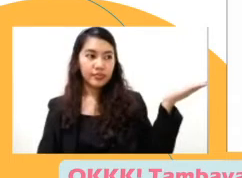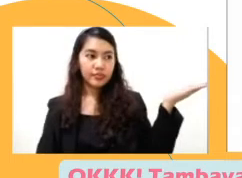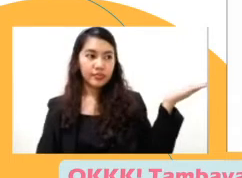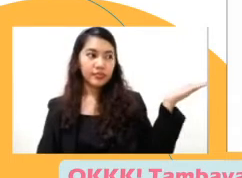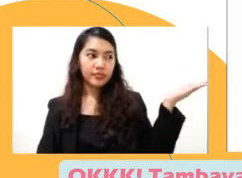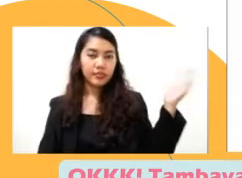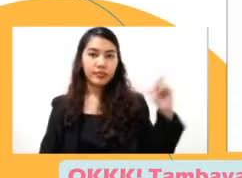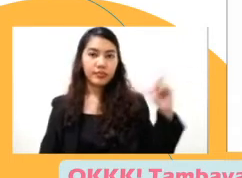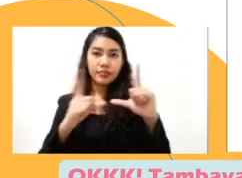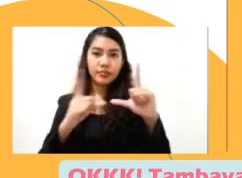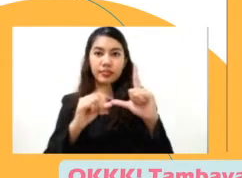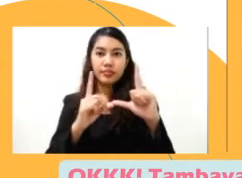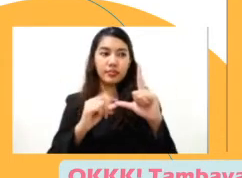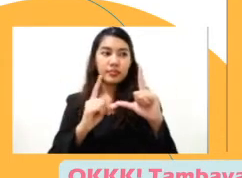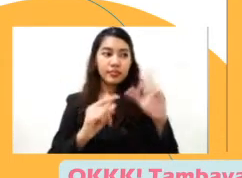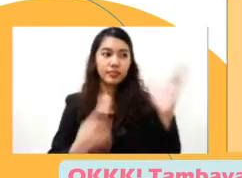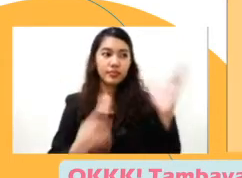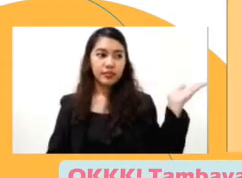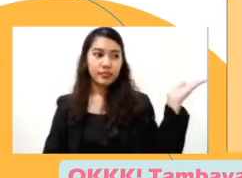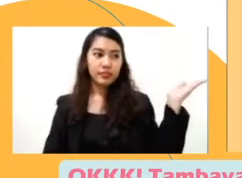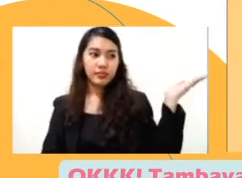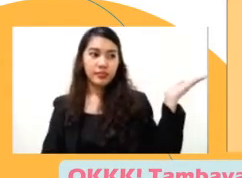deped.in/tambayanmaterials.